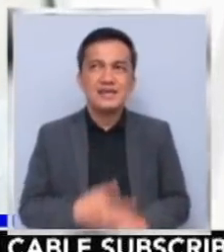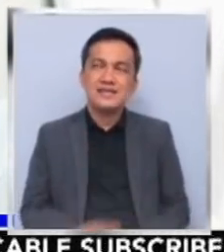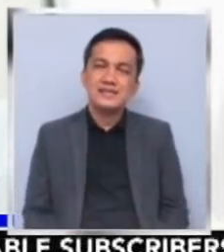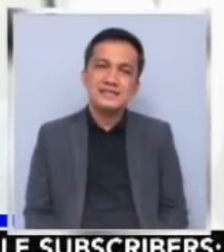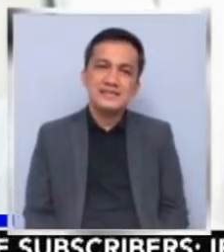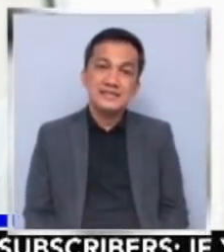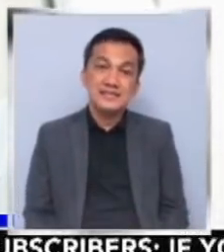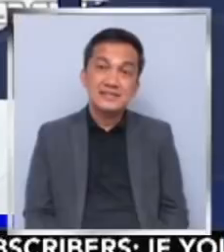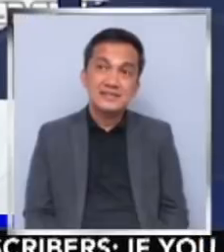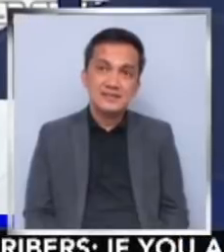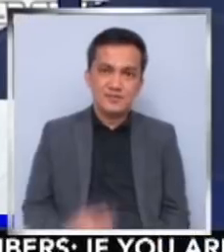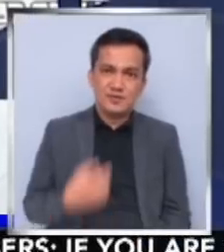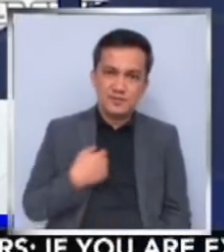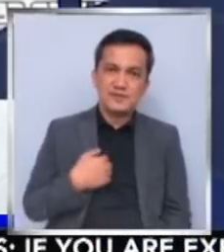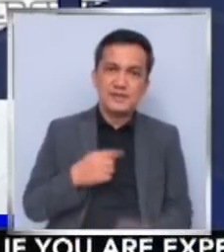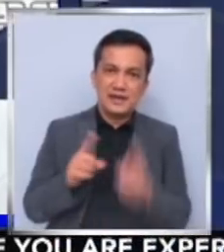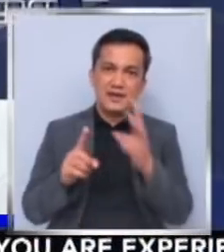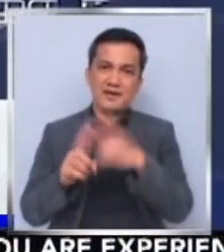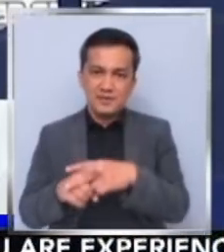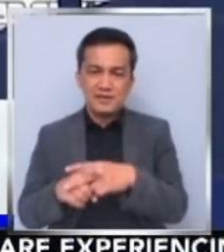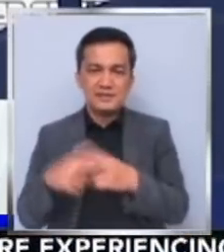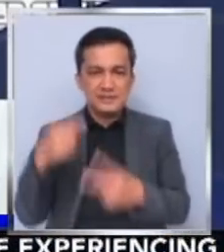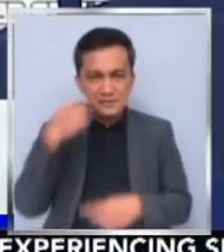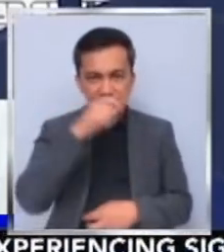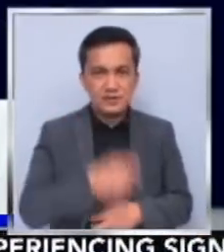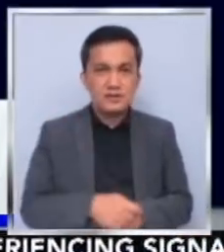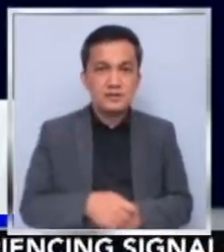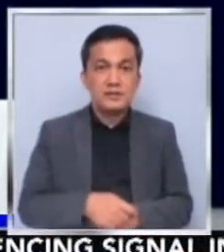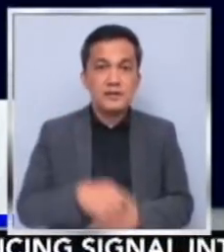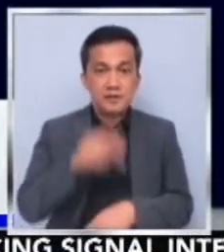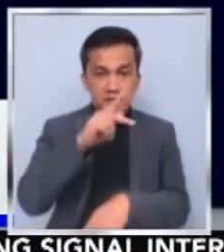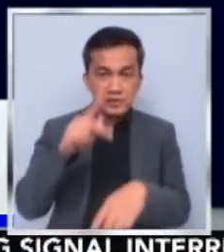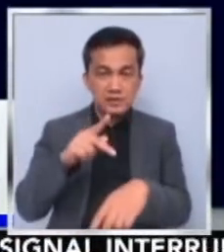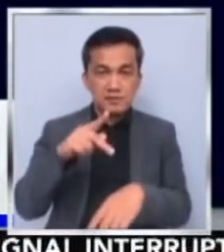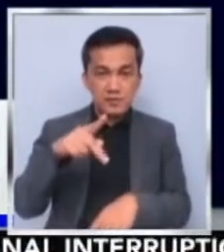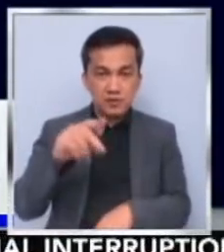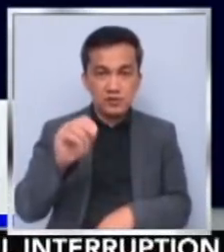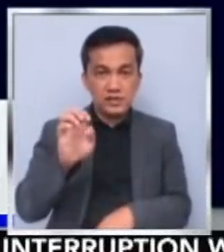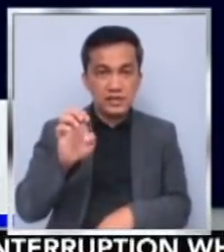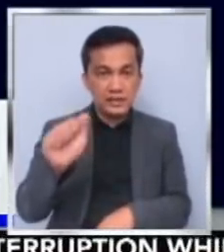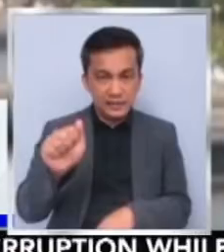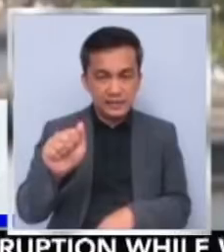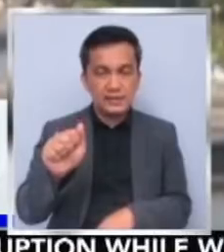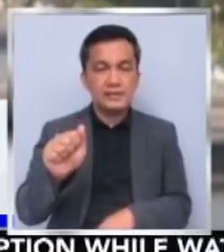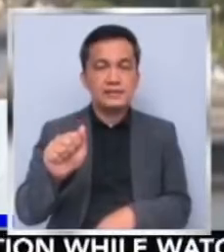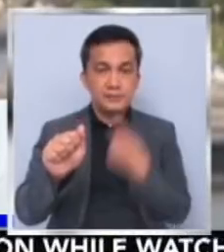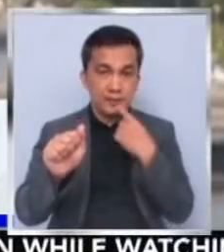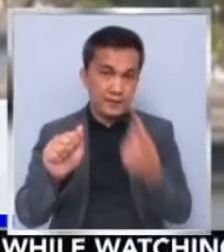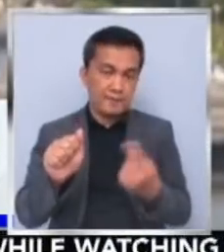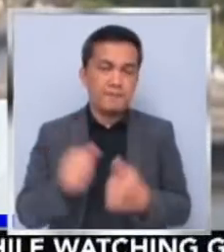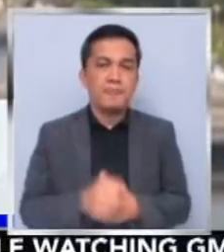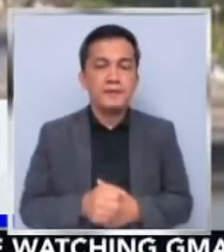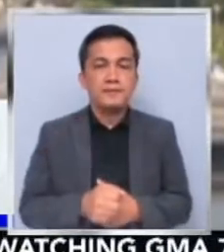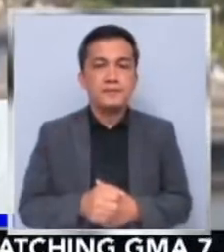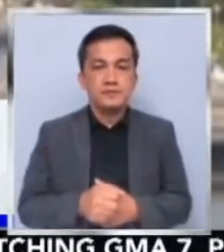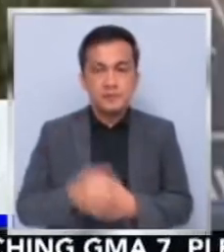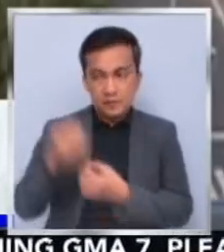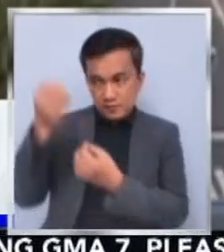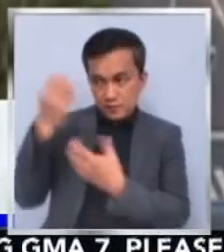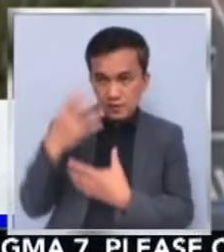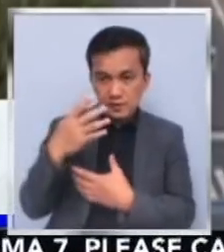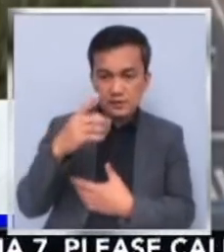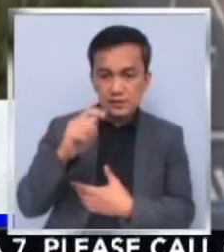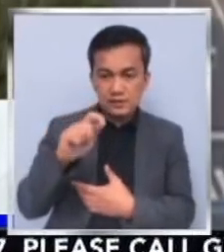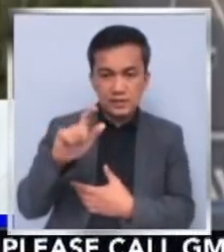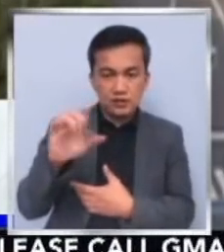Maka-apply rin sa Taiwan. Ayon sa Philippine Overseas Employment Administration o POEA, ang abiso ng TECO o Taiwan